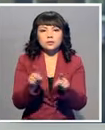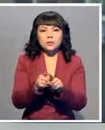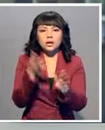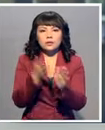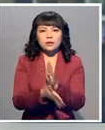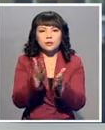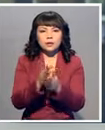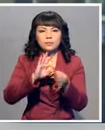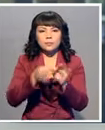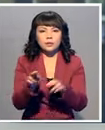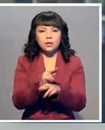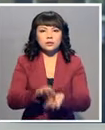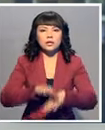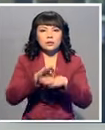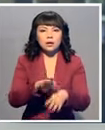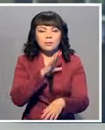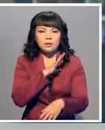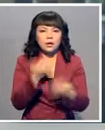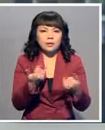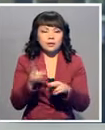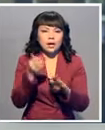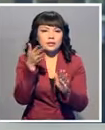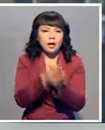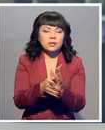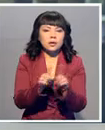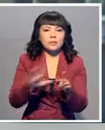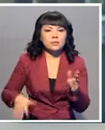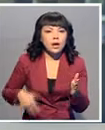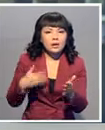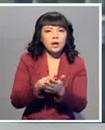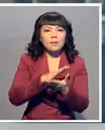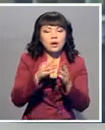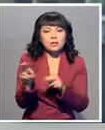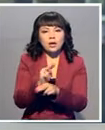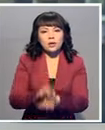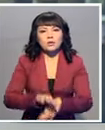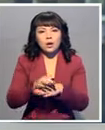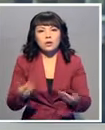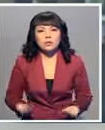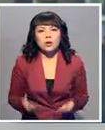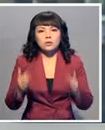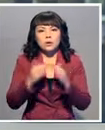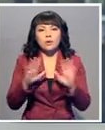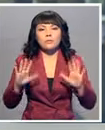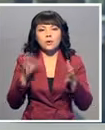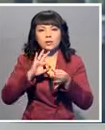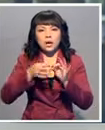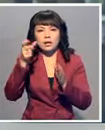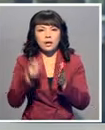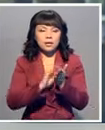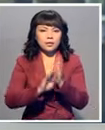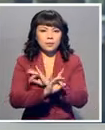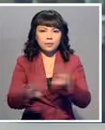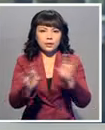барысында жөндеуден өткен баспаналар. Қыруар қаржы шығарып, кем кетігін бүтіндегісі келген тұрғындар бұған қалайша тап болды. Мәселенің